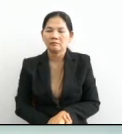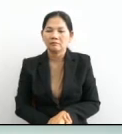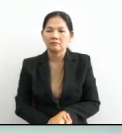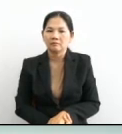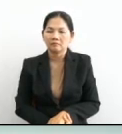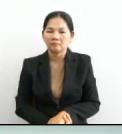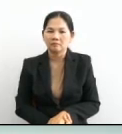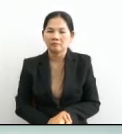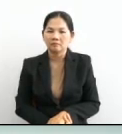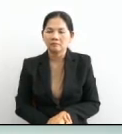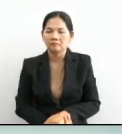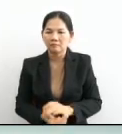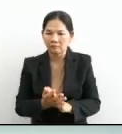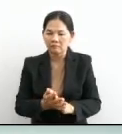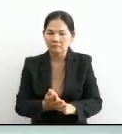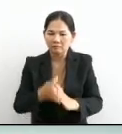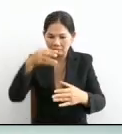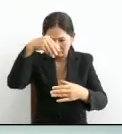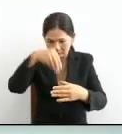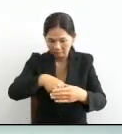ទៅបញ្ចូល